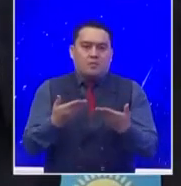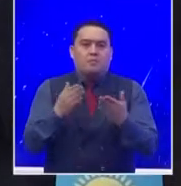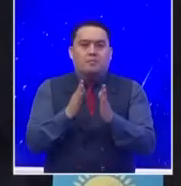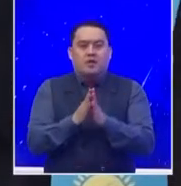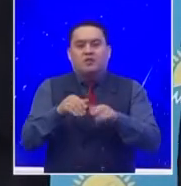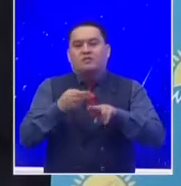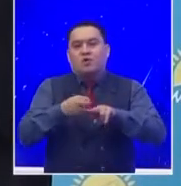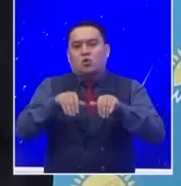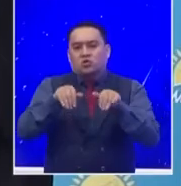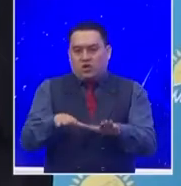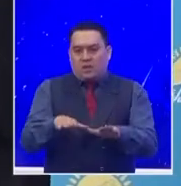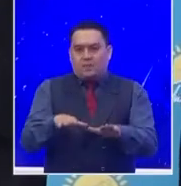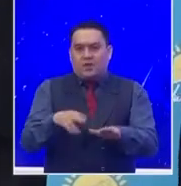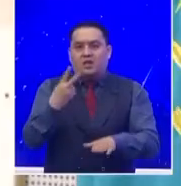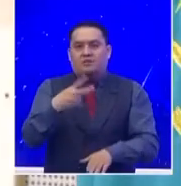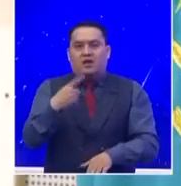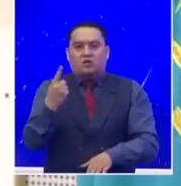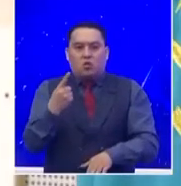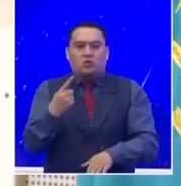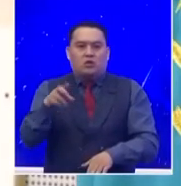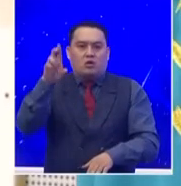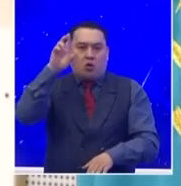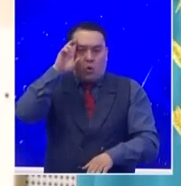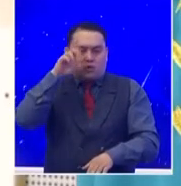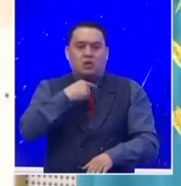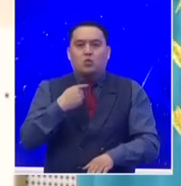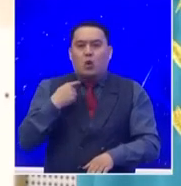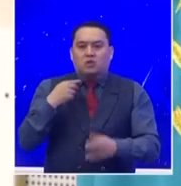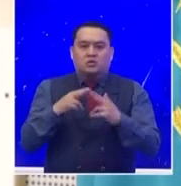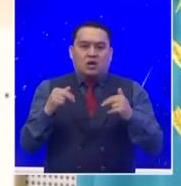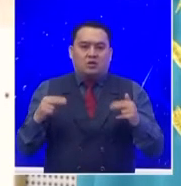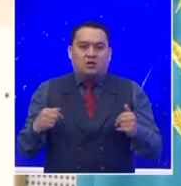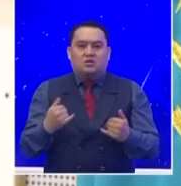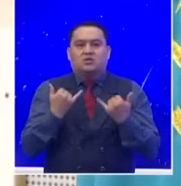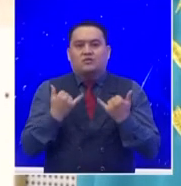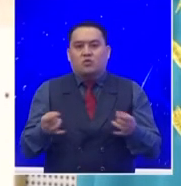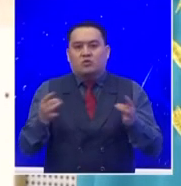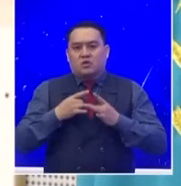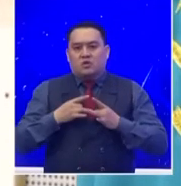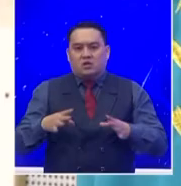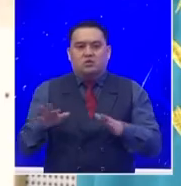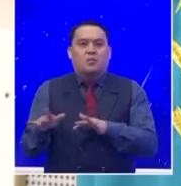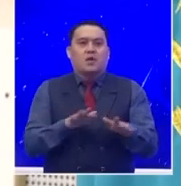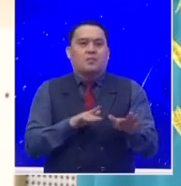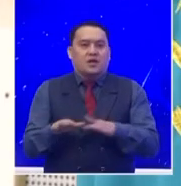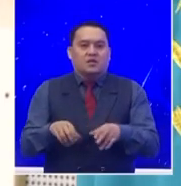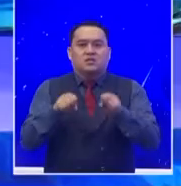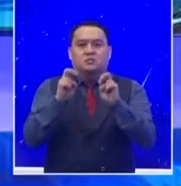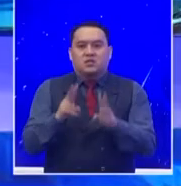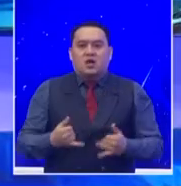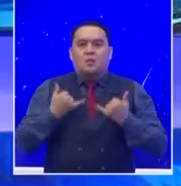конструктивные решения. В честь 21-й годовщины в здании Талдыкурганского салтанат сарая состоялось торжественное